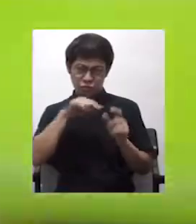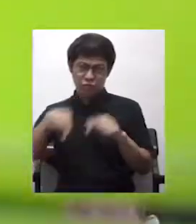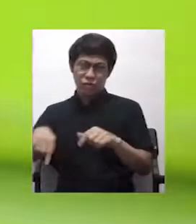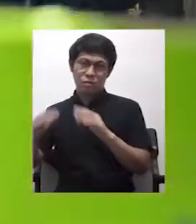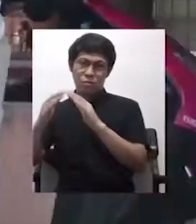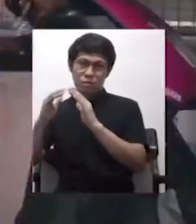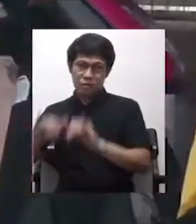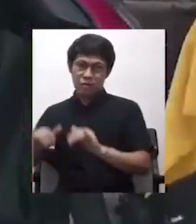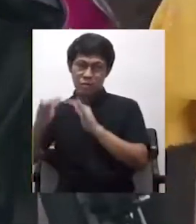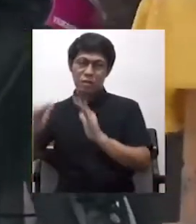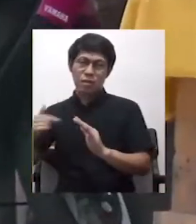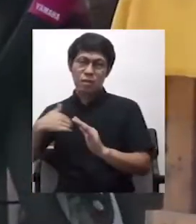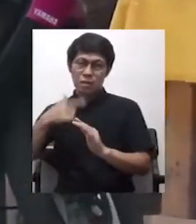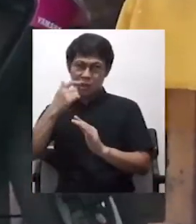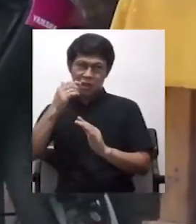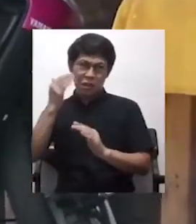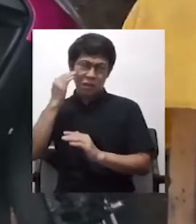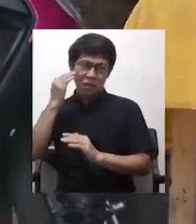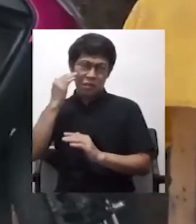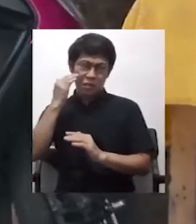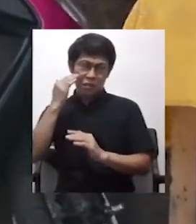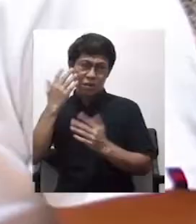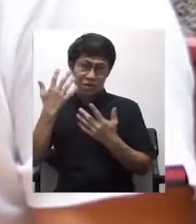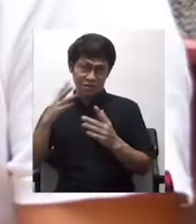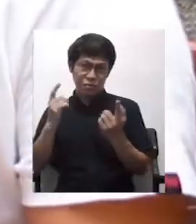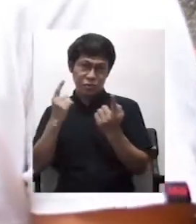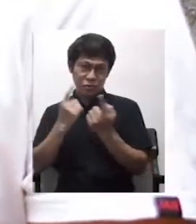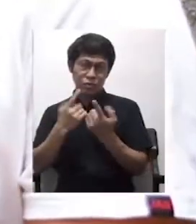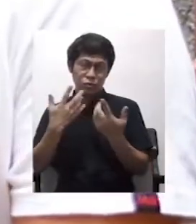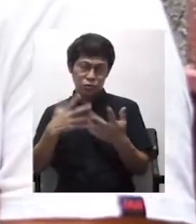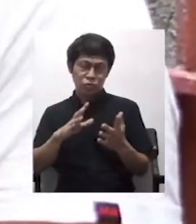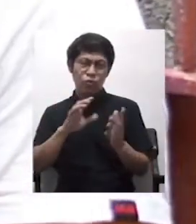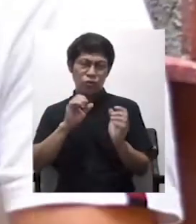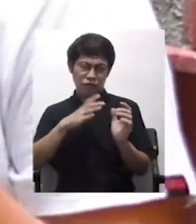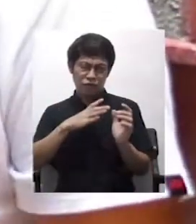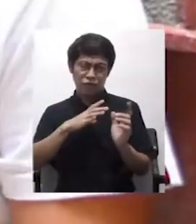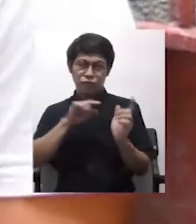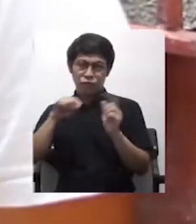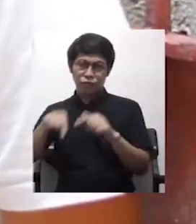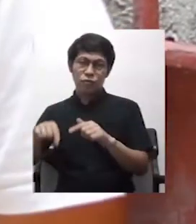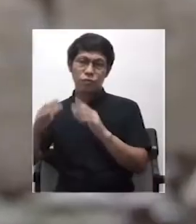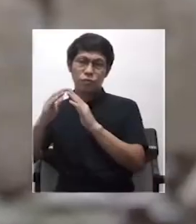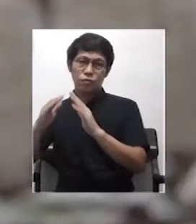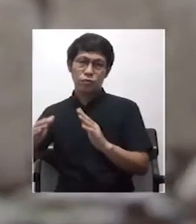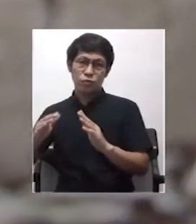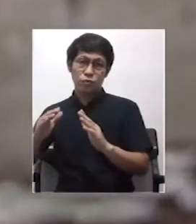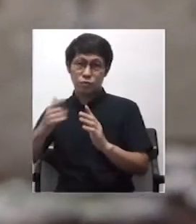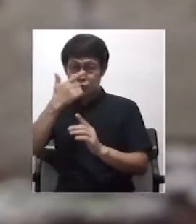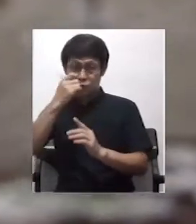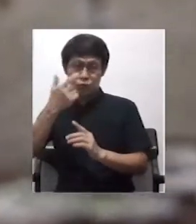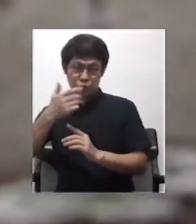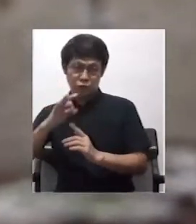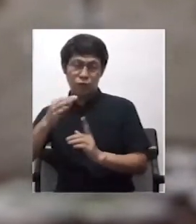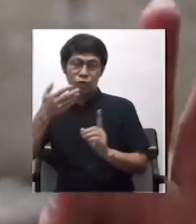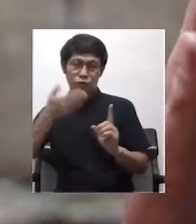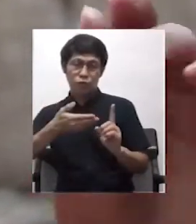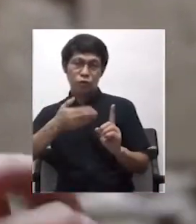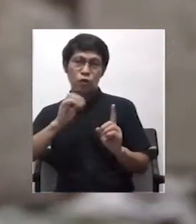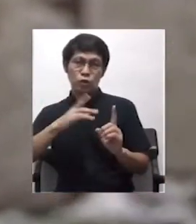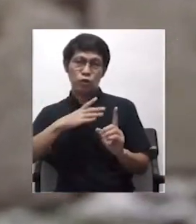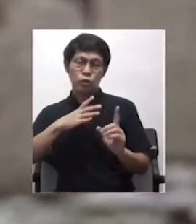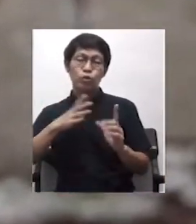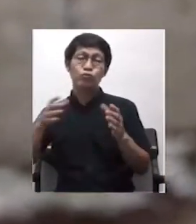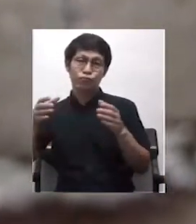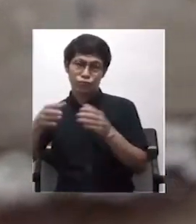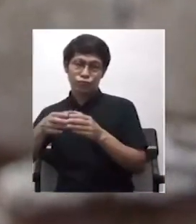ko, kakilala niya rin. Bali, siya po yung nag-ano sa akin. Well, may group chat po kasi kami na magbabarkada. So, doon ko rin